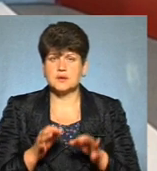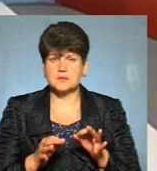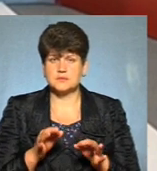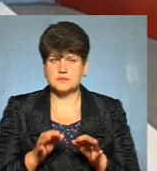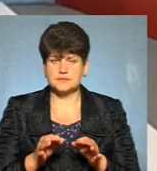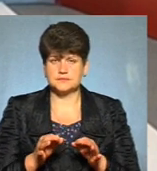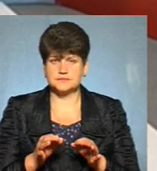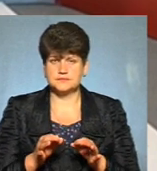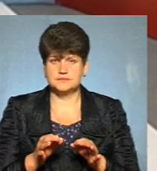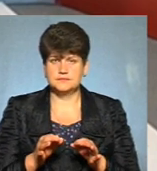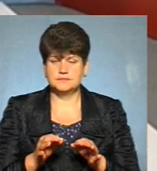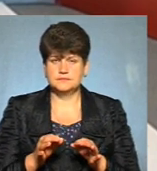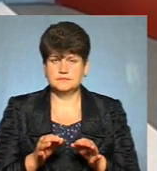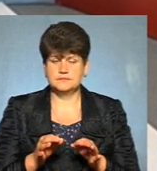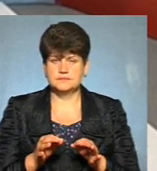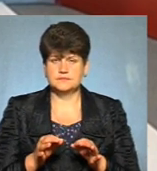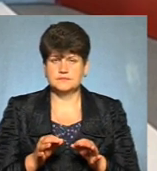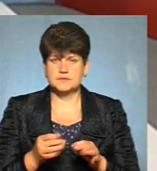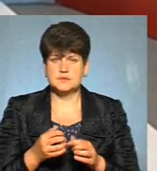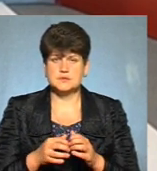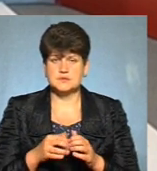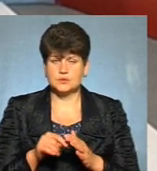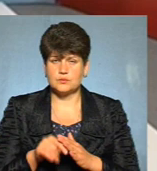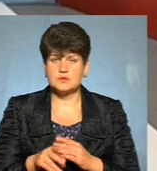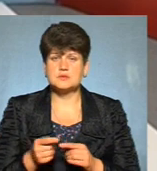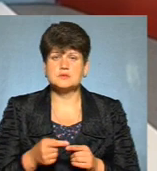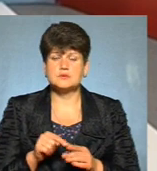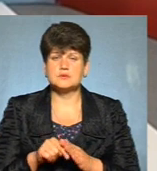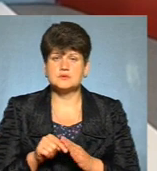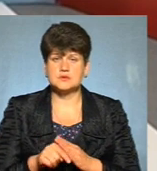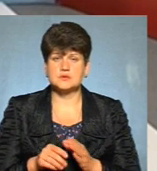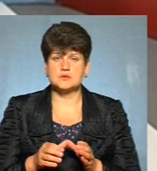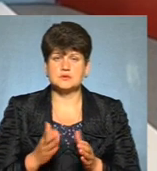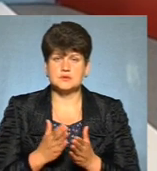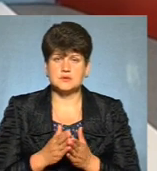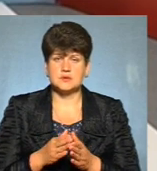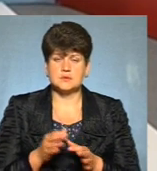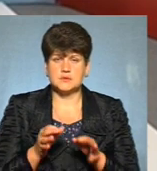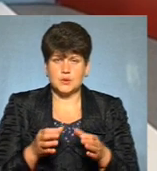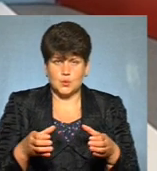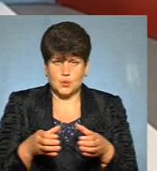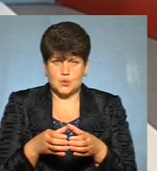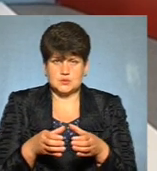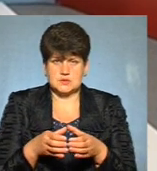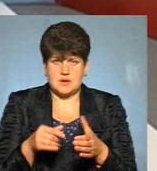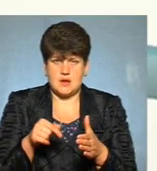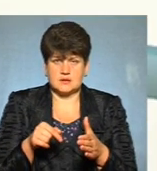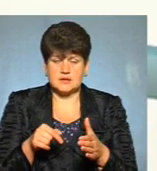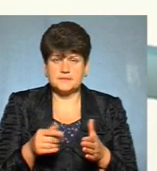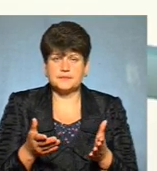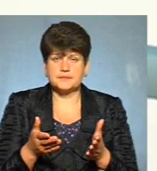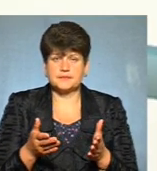осередковими. Що це означає? Це означає, що формуються такі природні осередки в